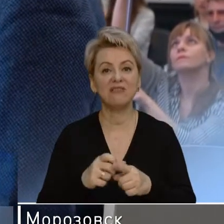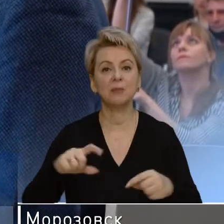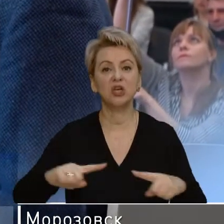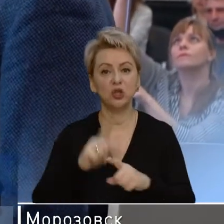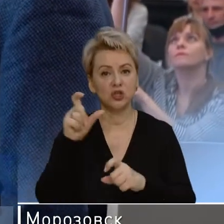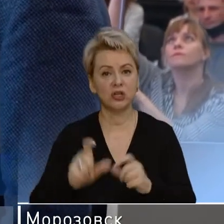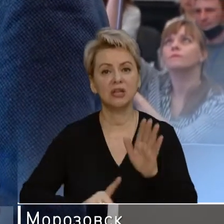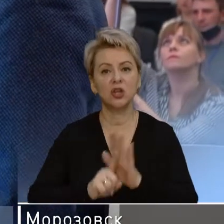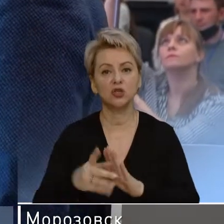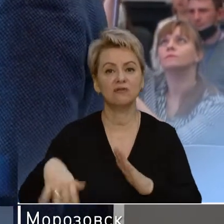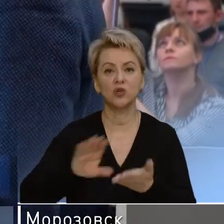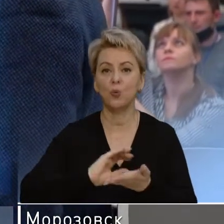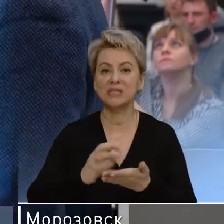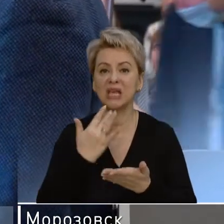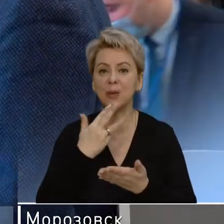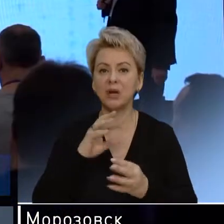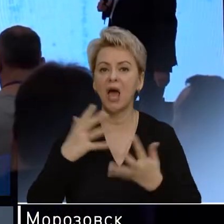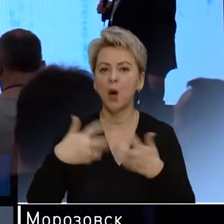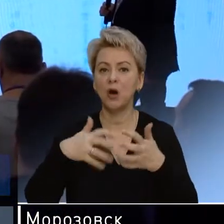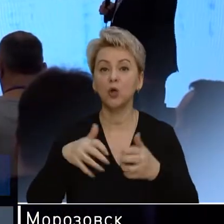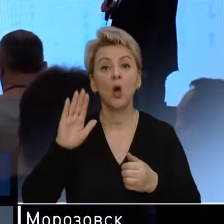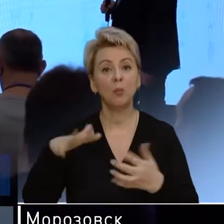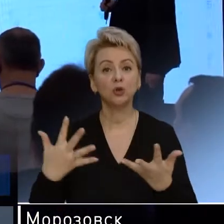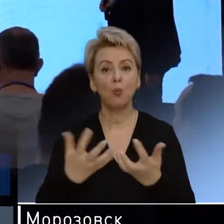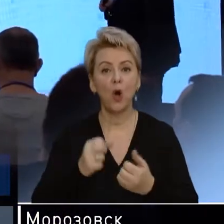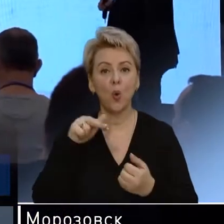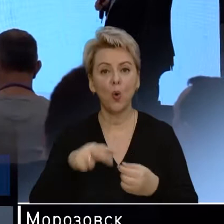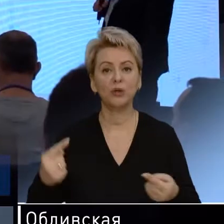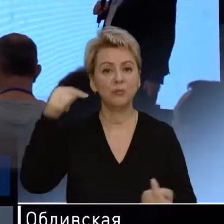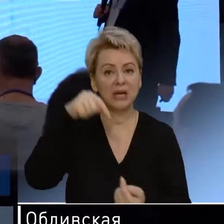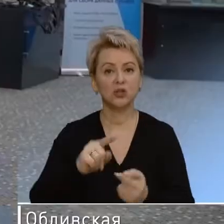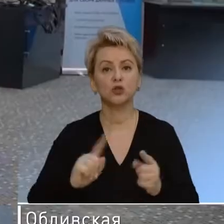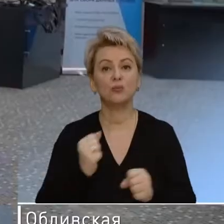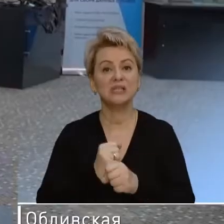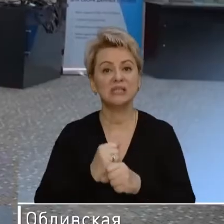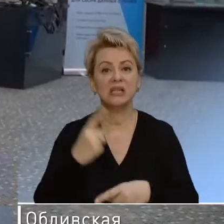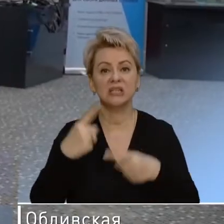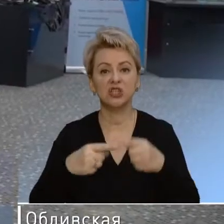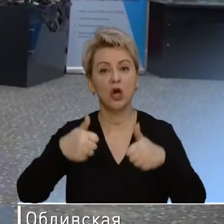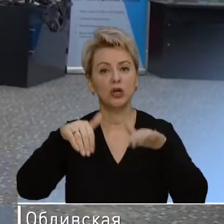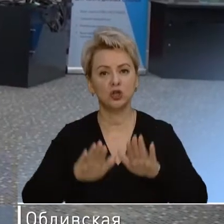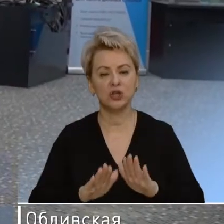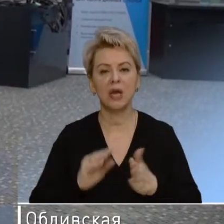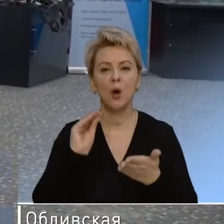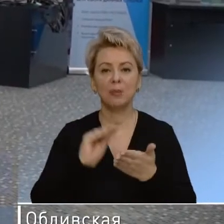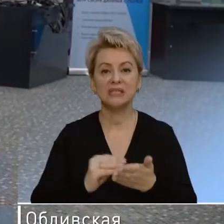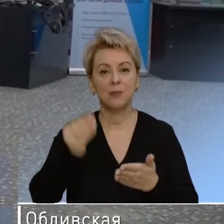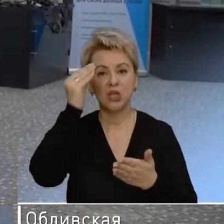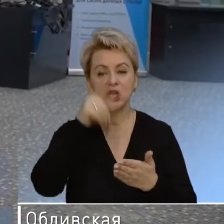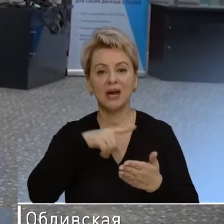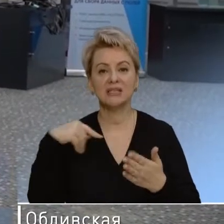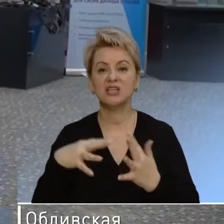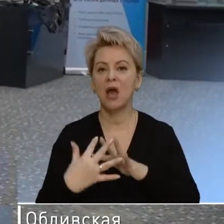разработчиков, начиналось все с поставок импортного оборудования. Затем полученный опыт пригодился, чтобы создать отечественные решения, базируясь на мнении